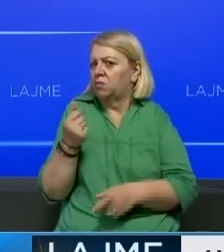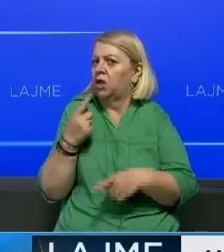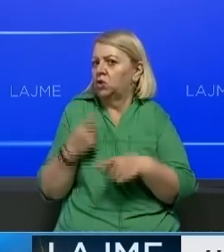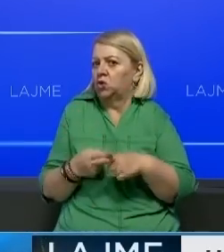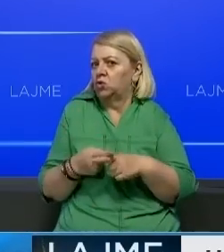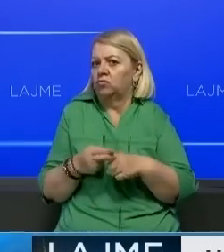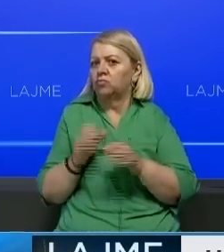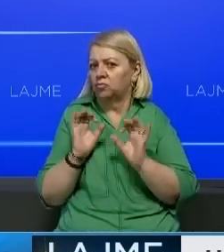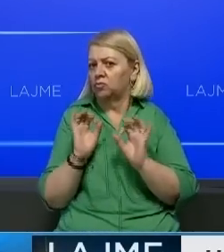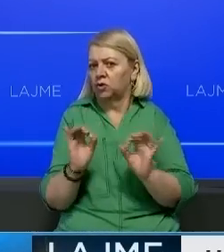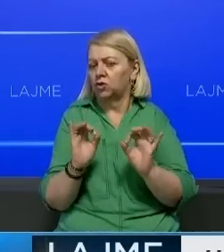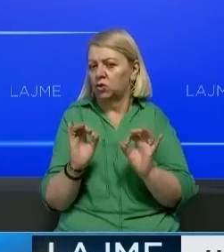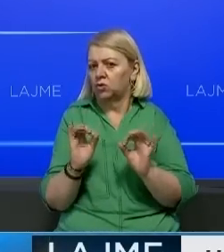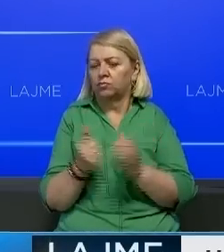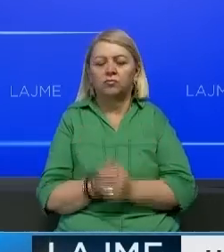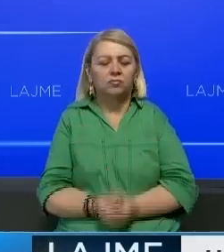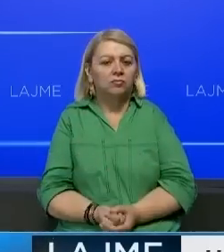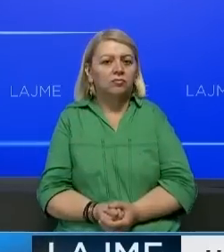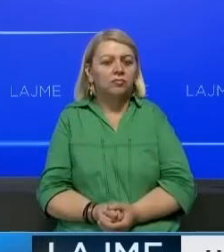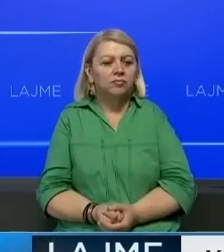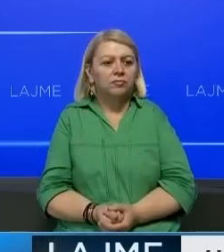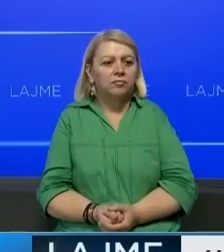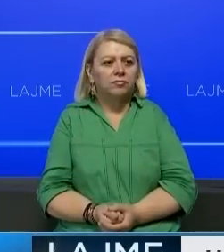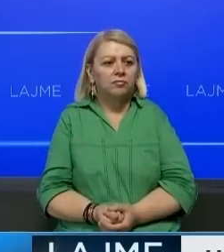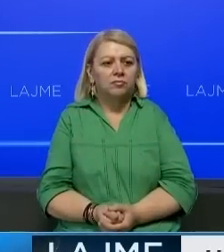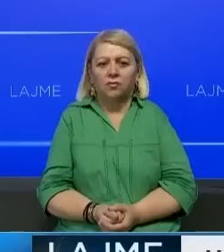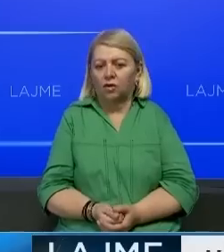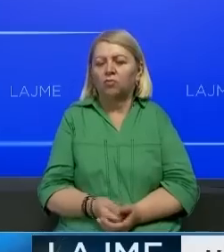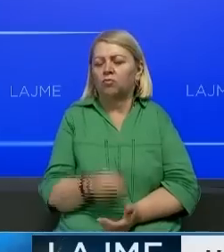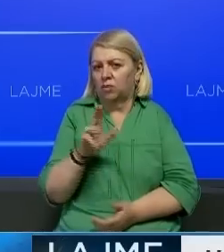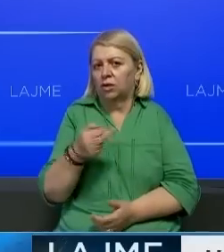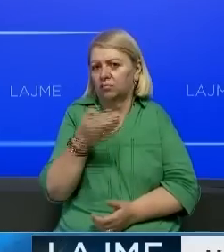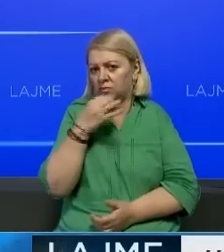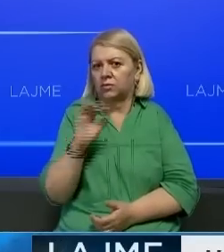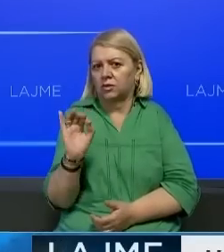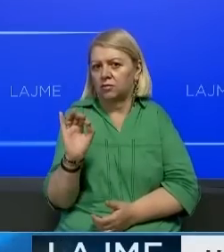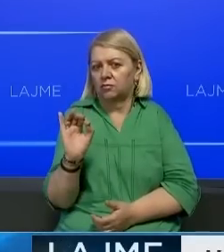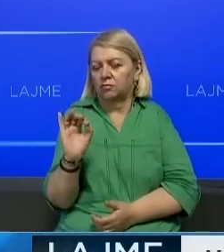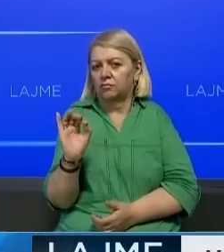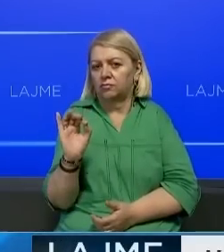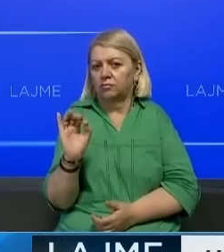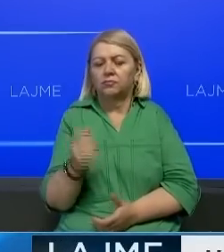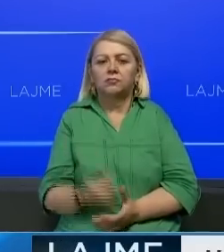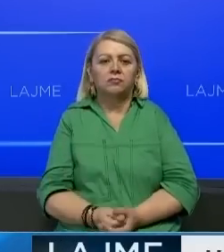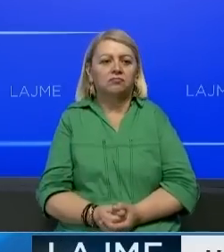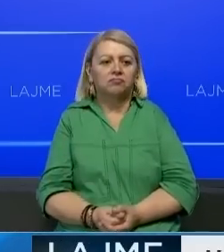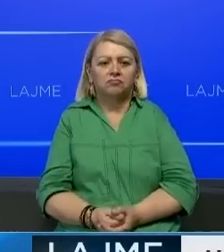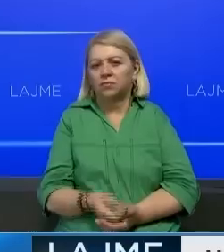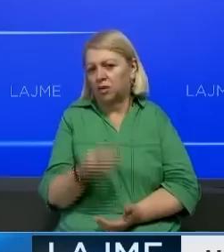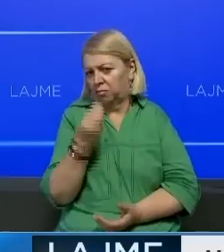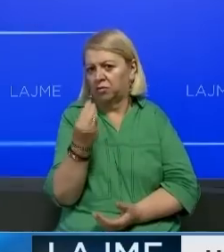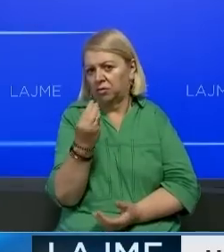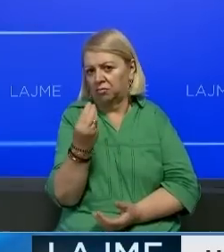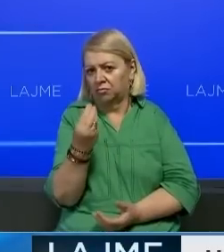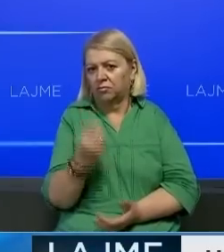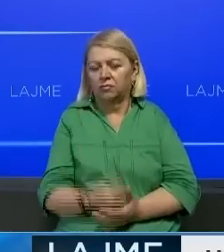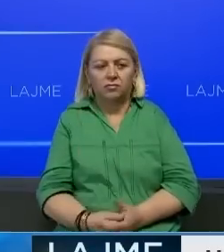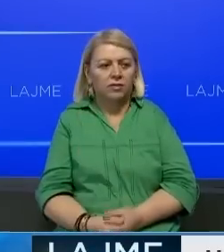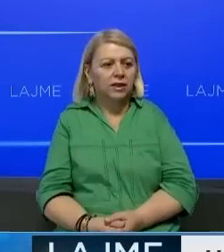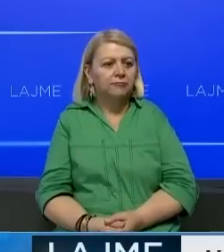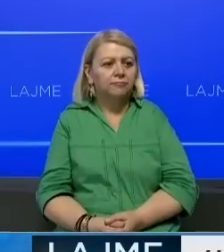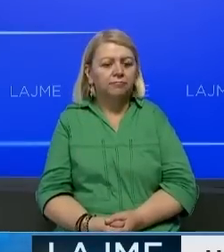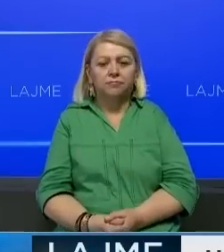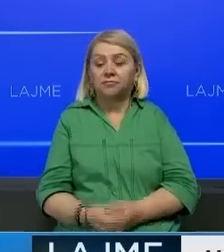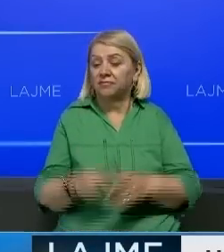kohë janë reale, a kushtet, mënët edhe ma mirë me kërën, po, mirë, sa keqë. Në